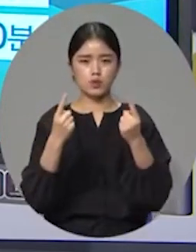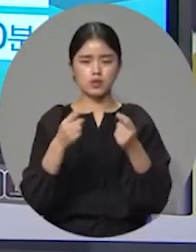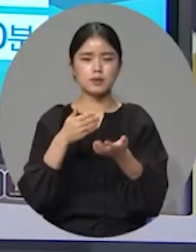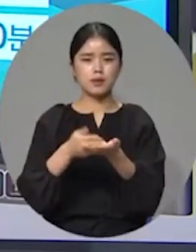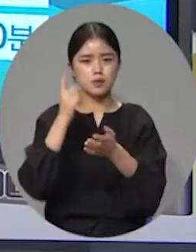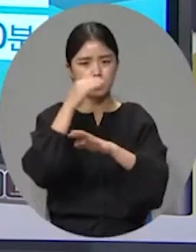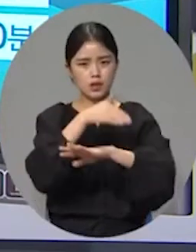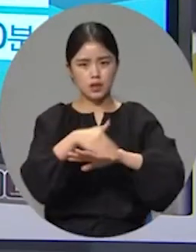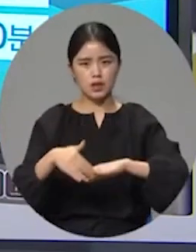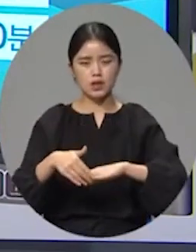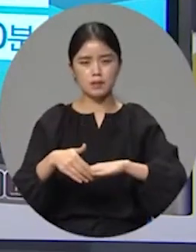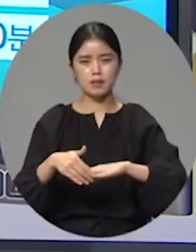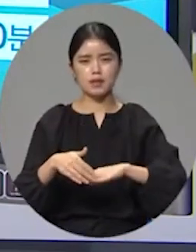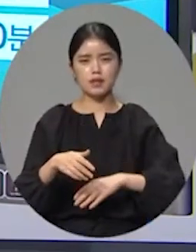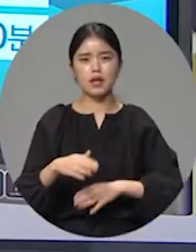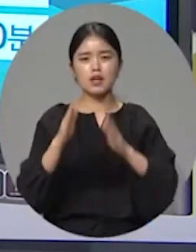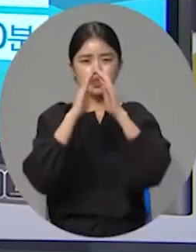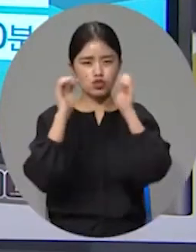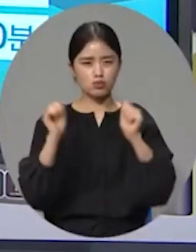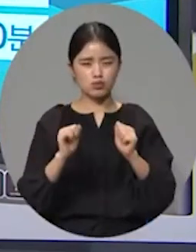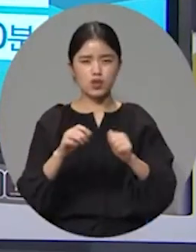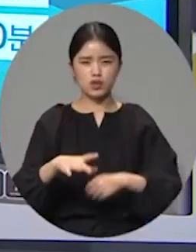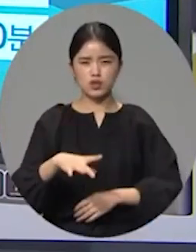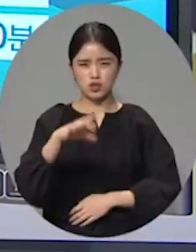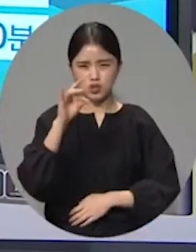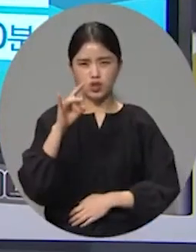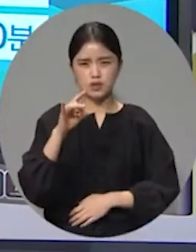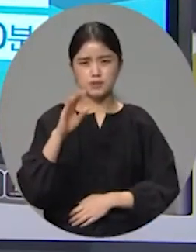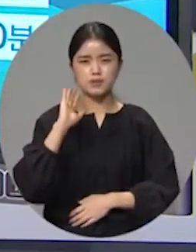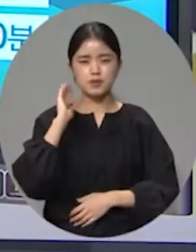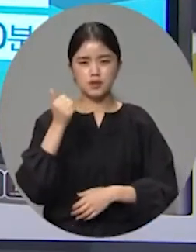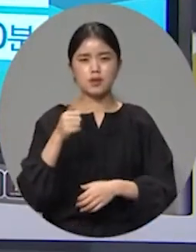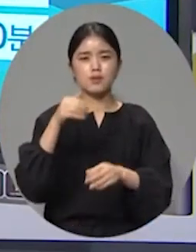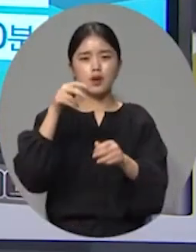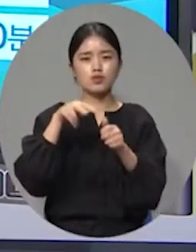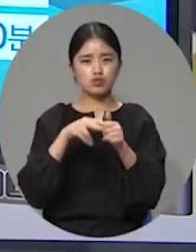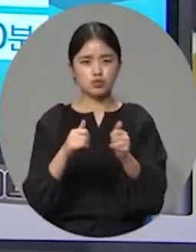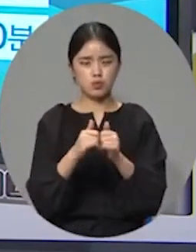전북 지역에서는 최초의 대선 후보 특별 대담인 만큼 여러분의 많은 시청 바랍니다.